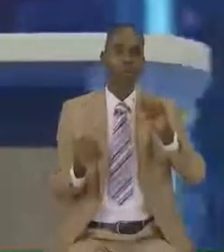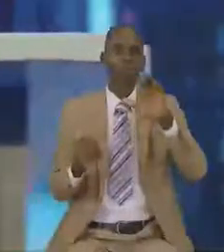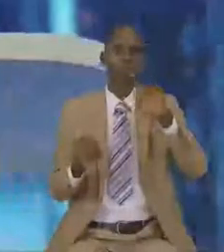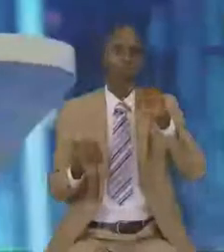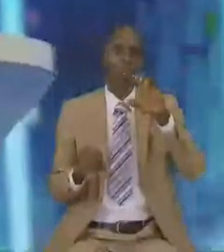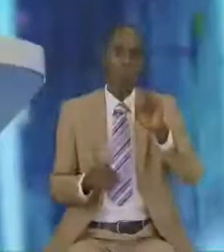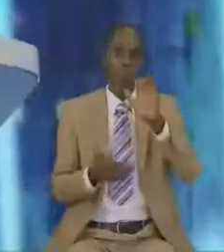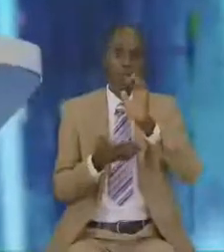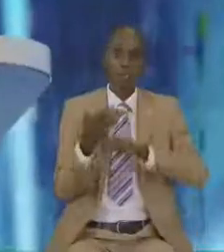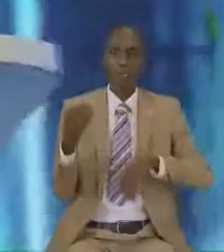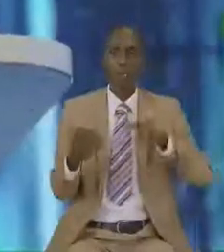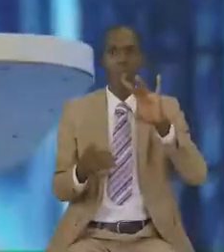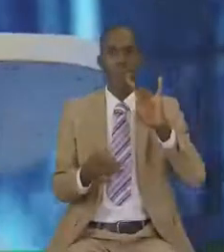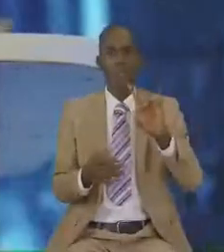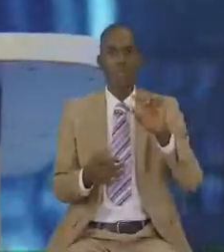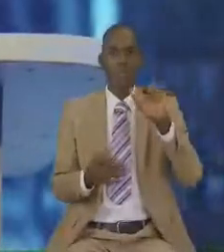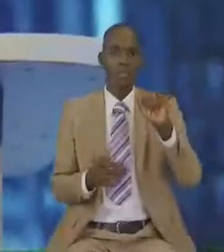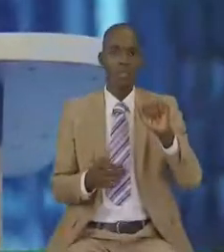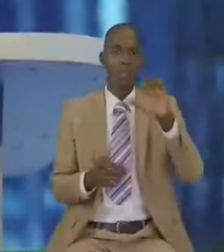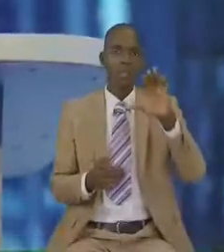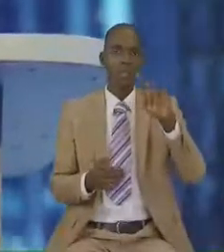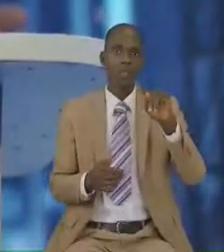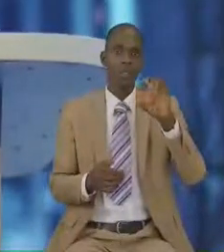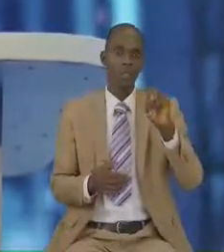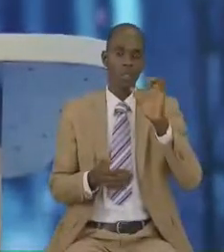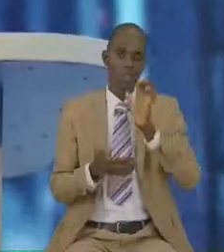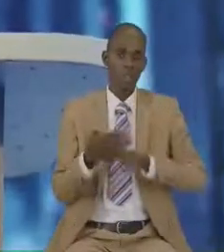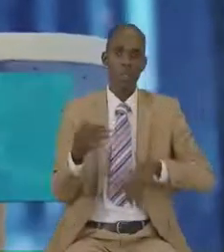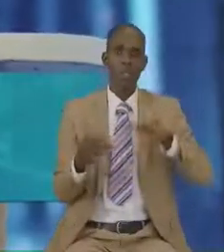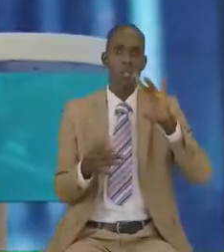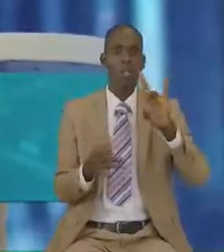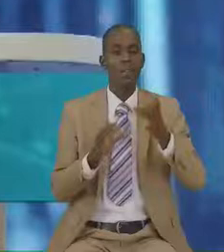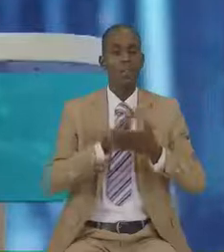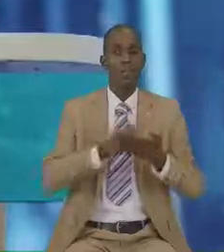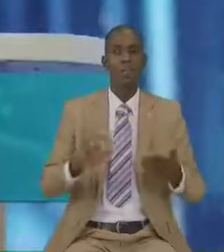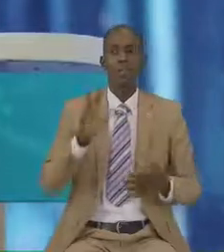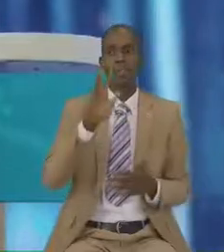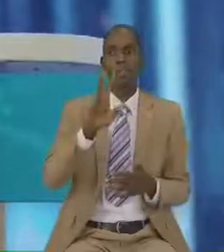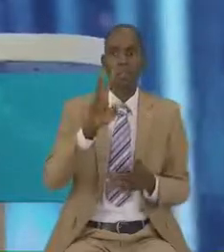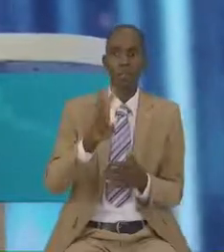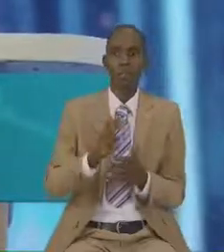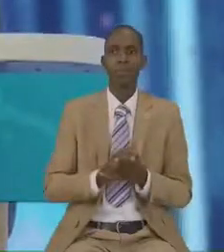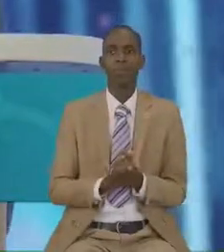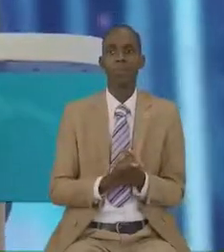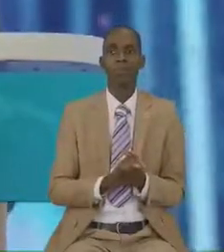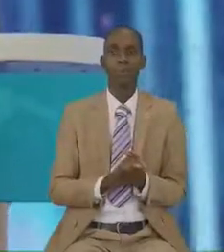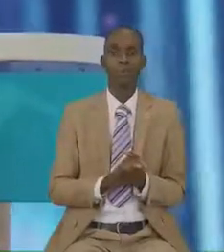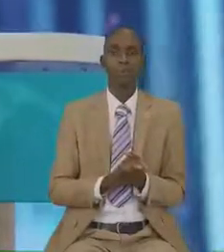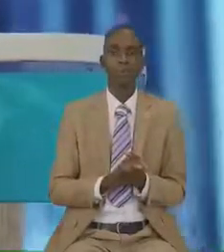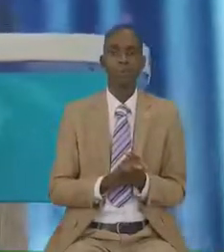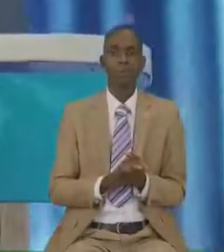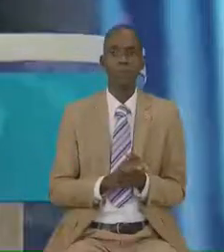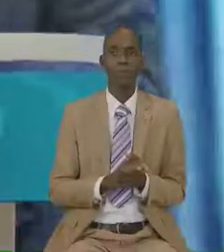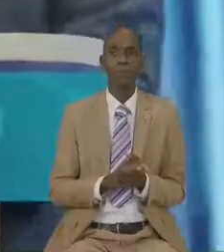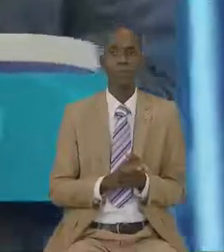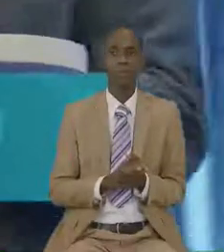8. Actes 8, verset 32. Actes des Apôtres, chapitre